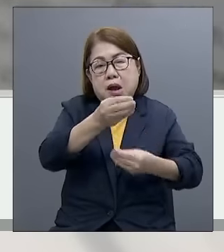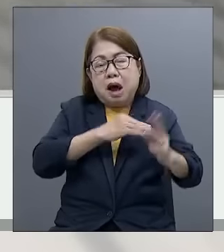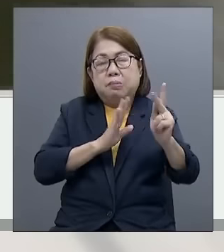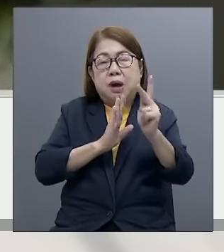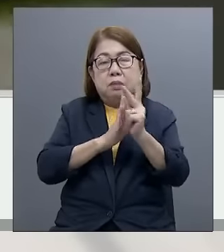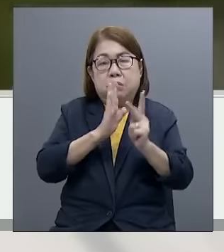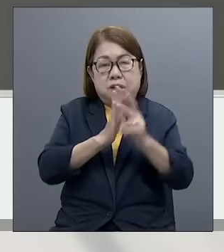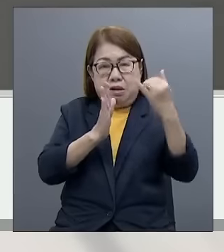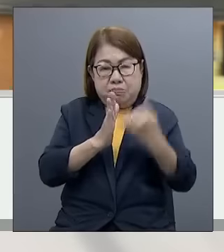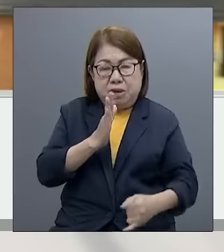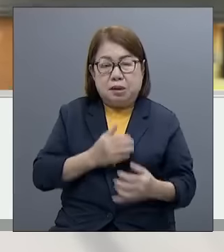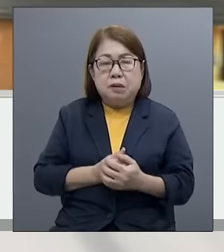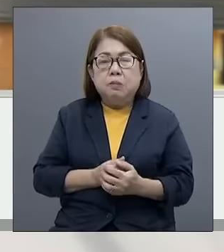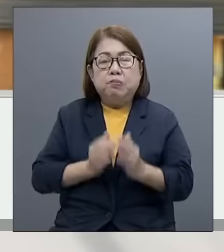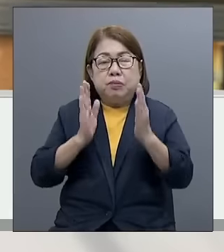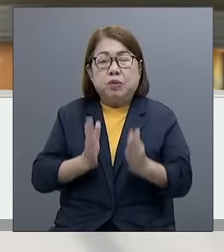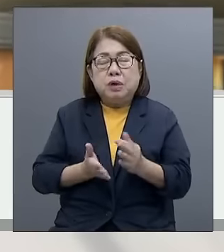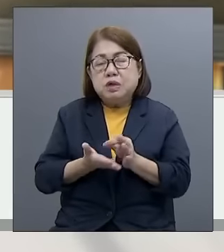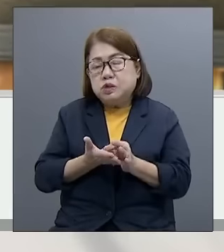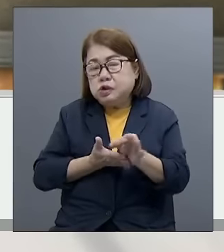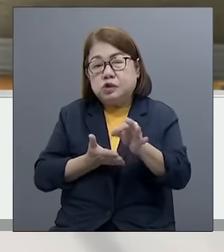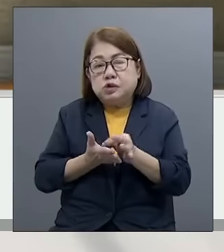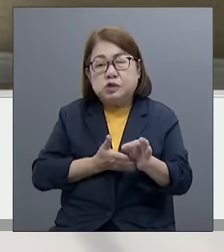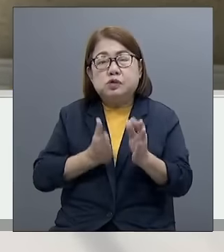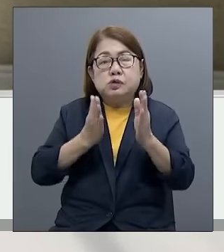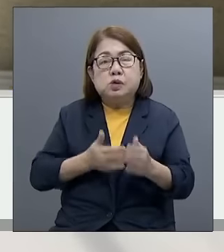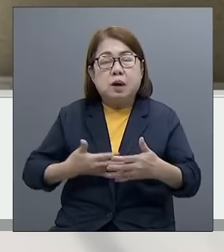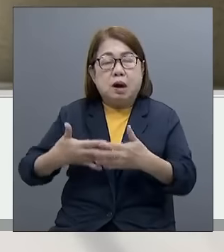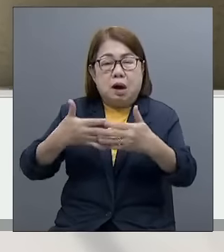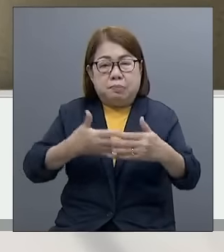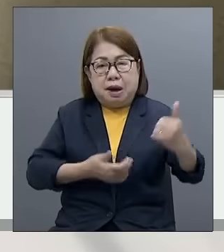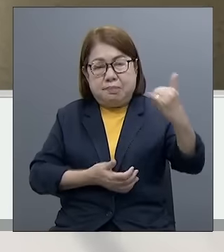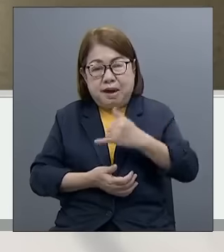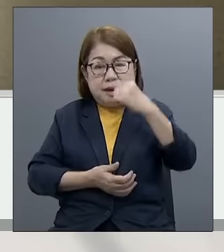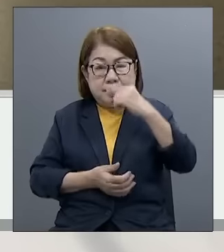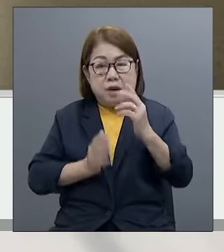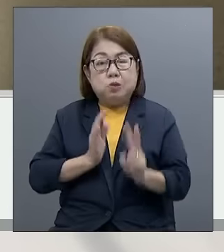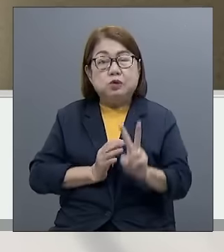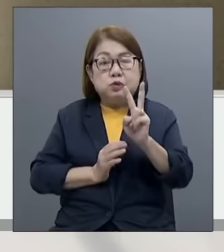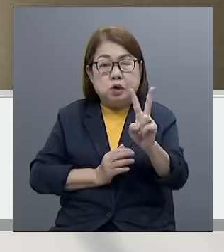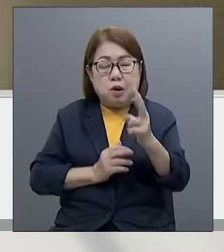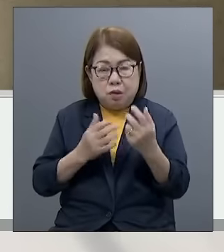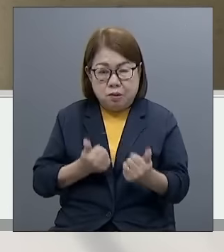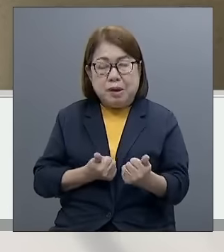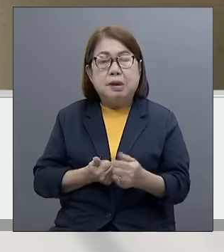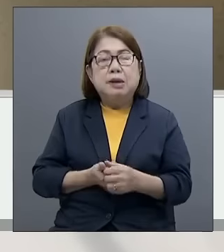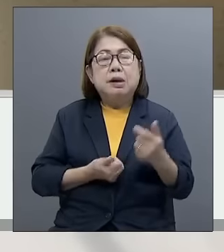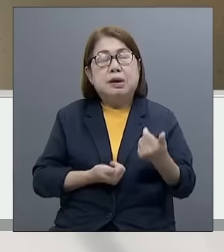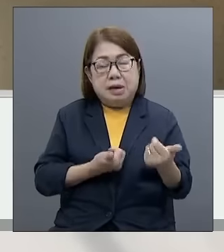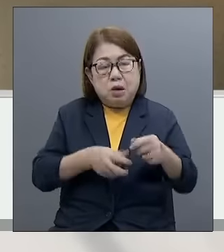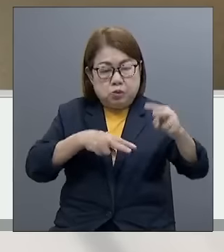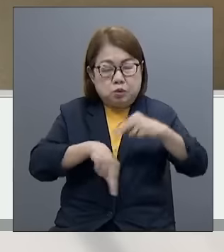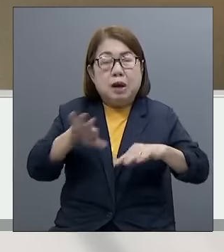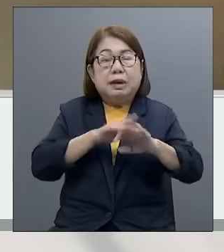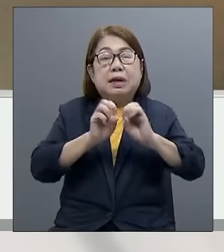ฟอร์ดซึ่งเป็นพ่อค้าวัตถุโบราณที่เข้ามาในไทยเนี่ยทำให้ทางพิพิธภัณฑ์ส่งคืนให้ค่ะอย่างที่บอกว่า